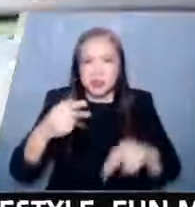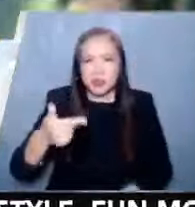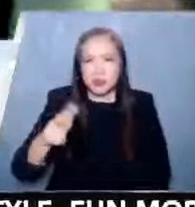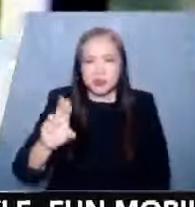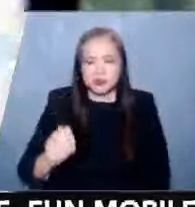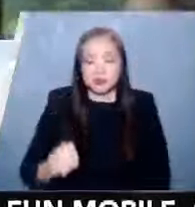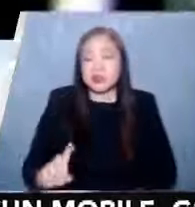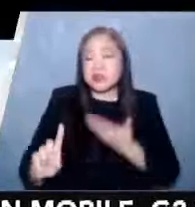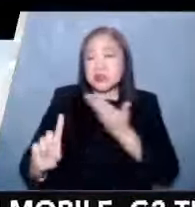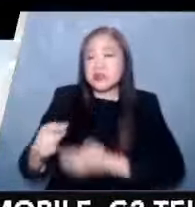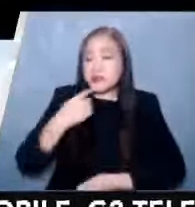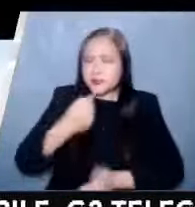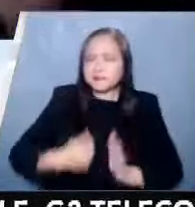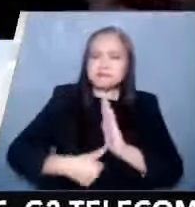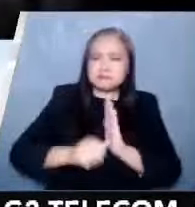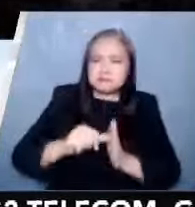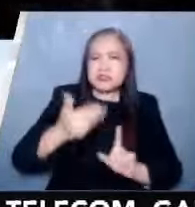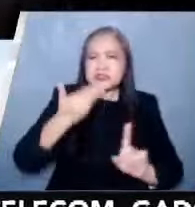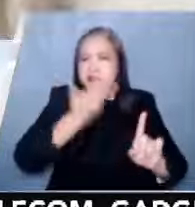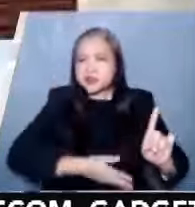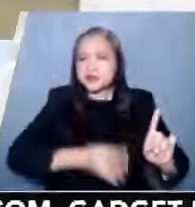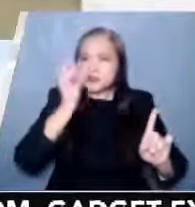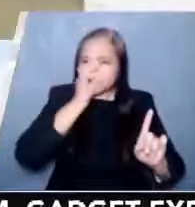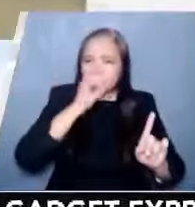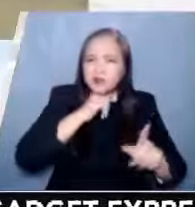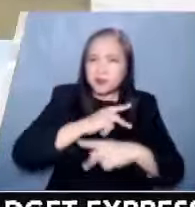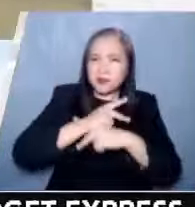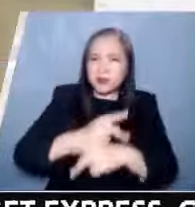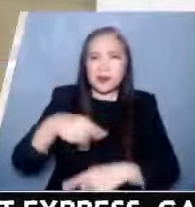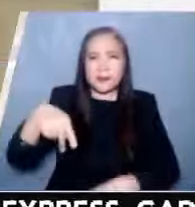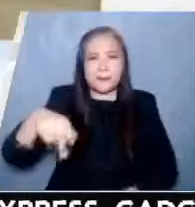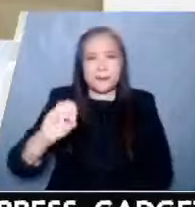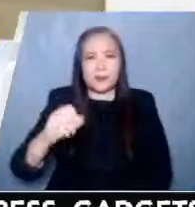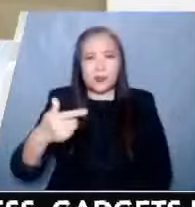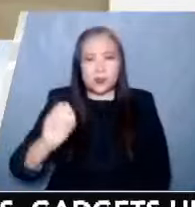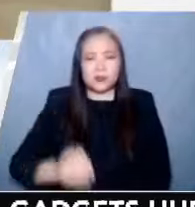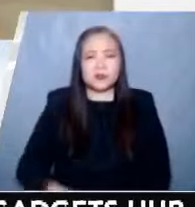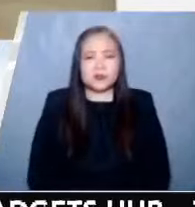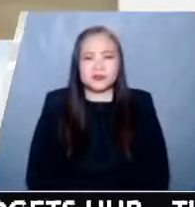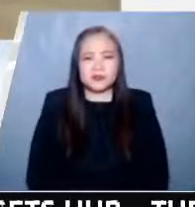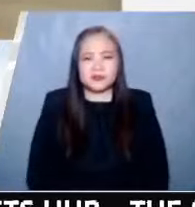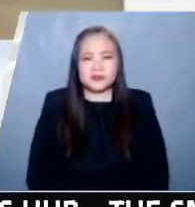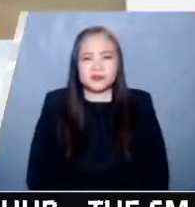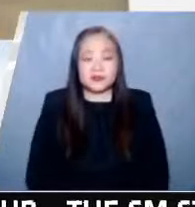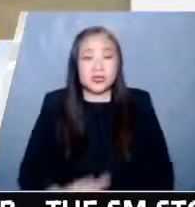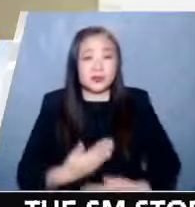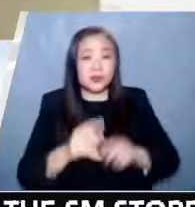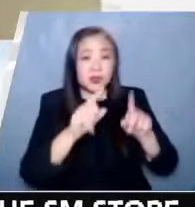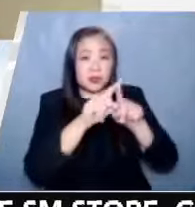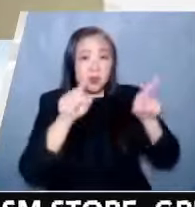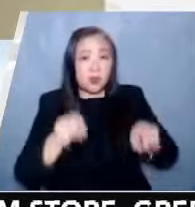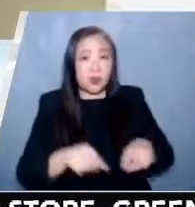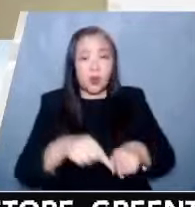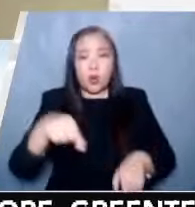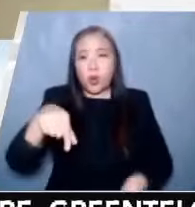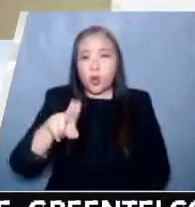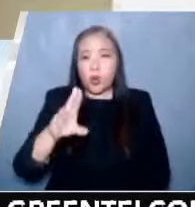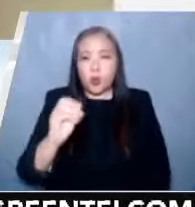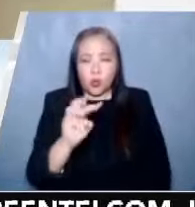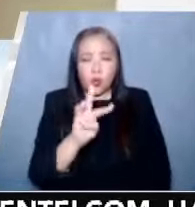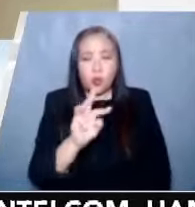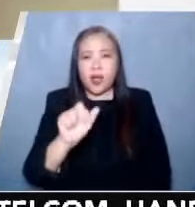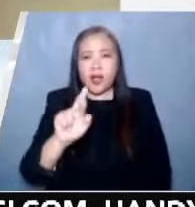Pilipino siya at hindi protektor ng mga pogo. Kaugnay naman sa co-waranto petition na inihain ng Solicitor General laban sa